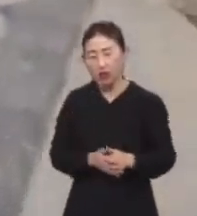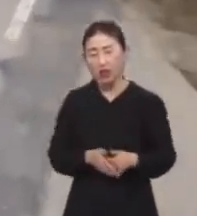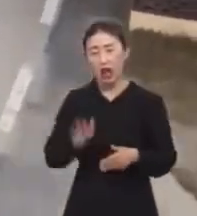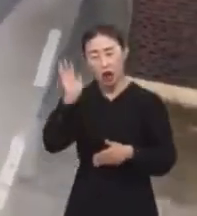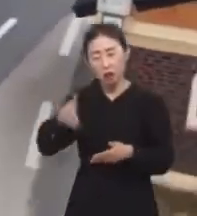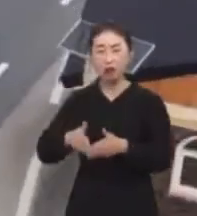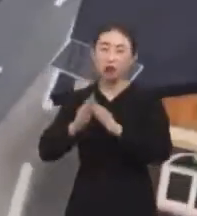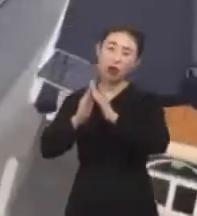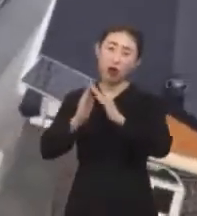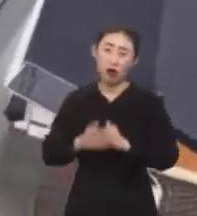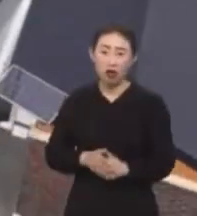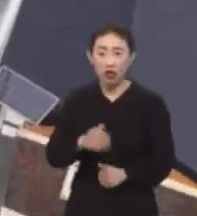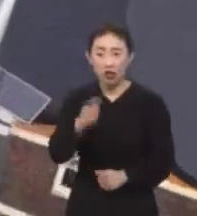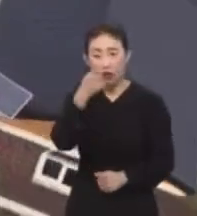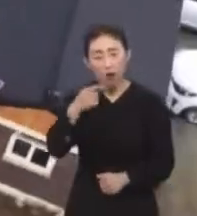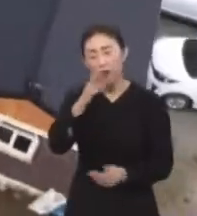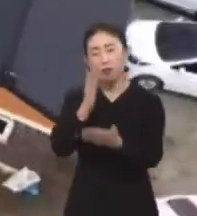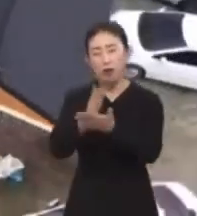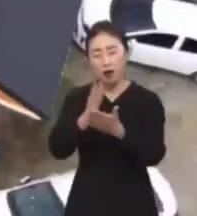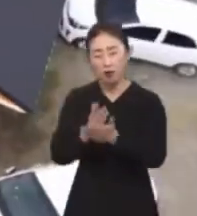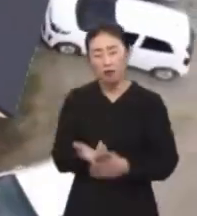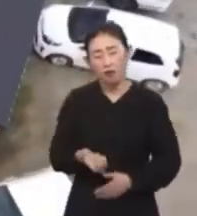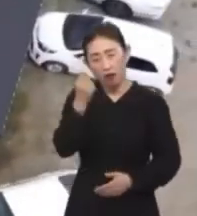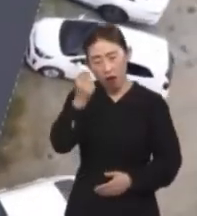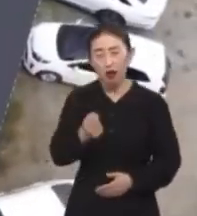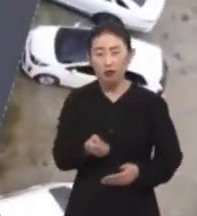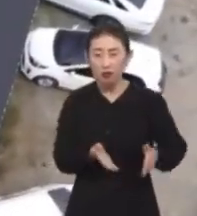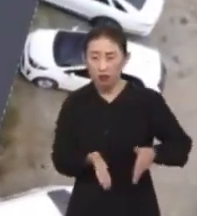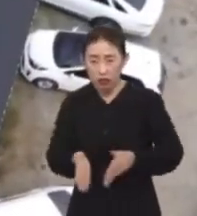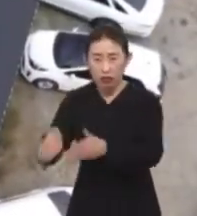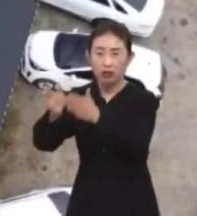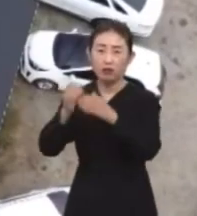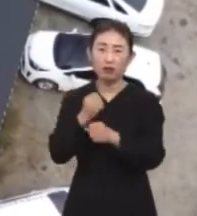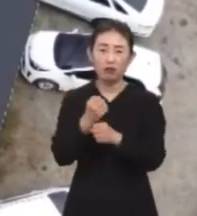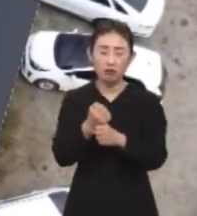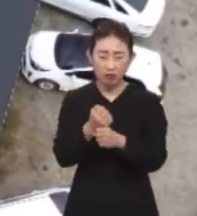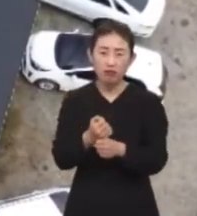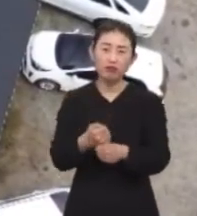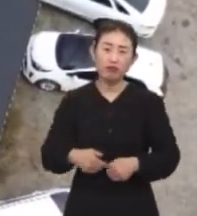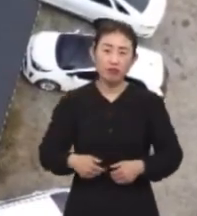말만으론 안전을 담보할 수 없습니다. TJB 현장 리포트 조형준입니다.